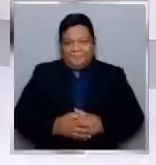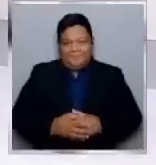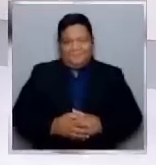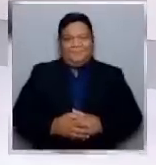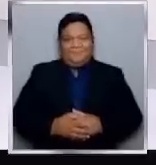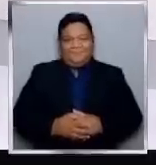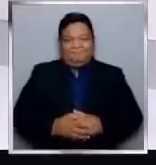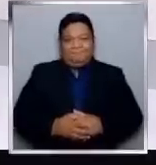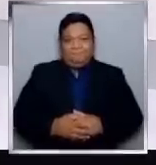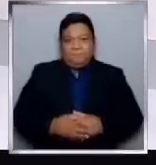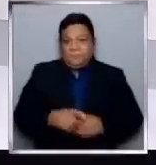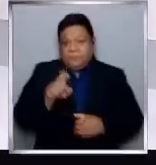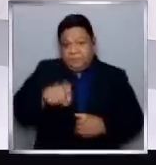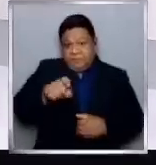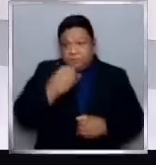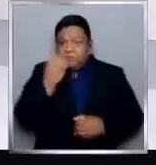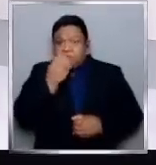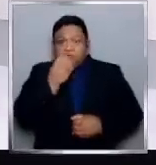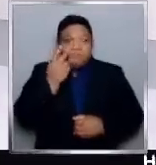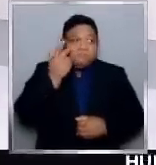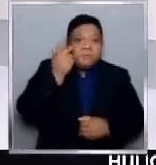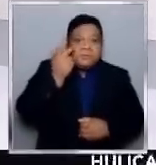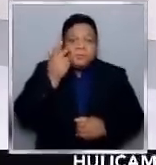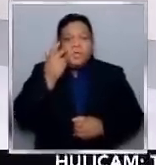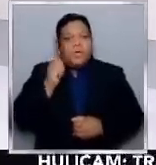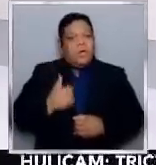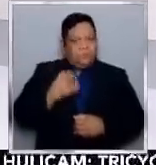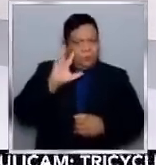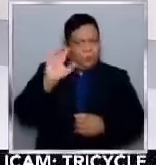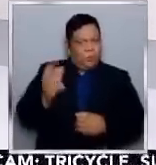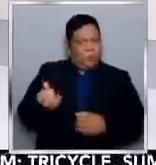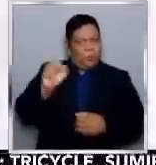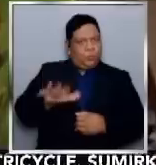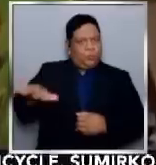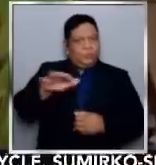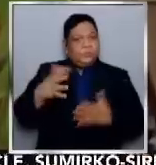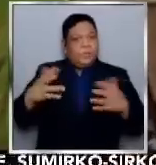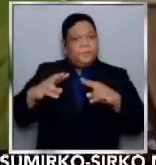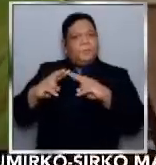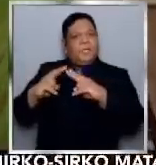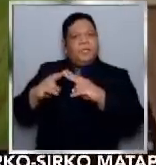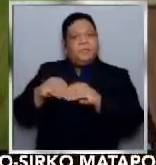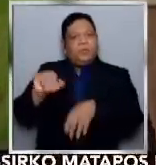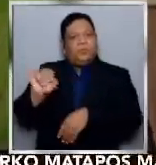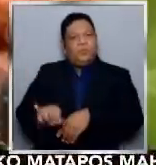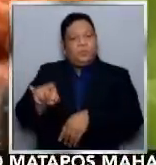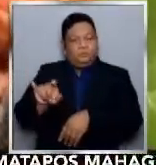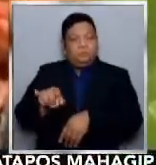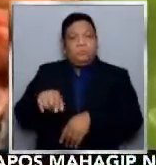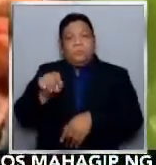Food trip baka mo. May sariling bersyon ng Boodle Fight ang isang kainan sa Vigan, Ilocos Sur. Yan ang kinamet o pagkain